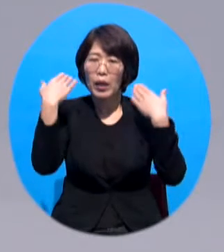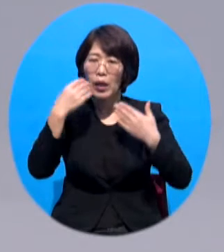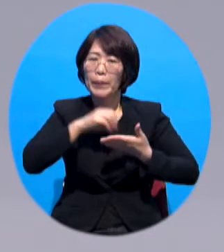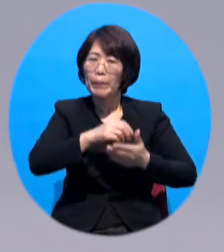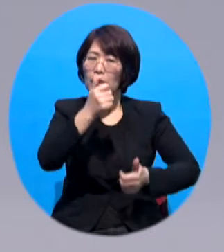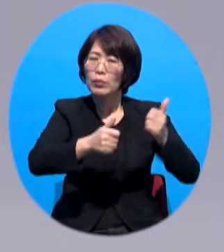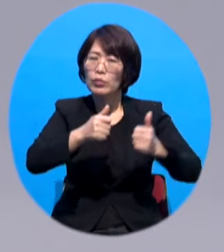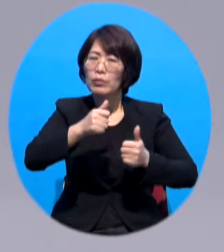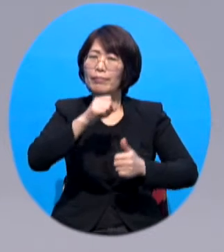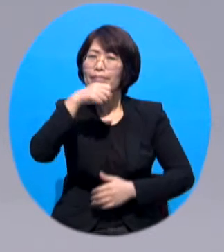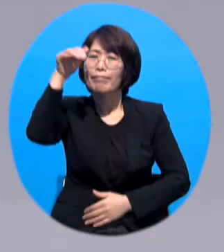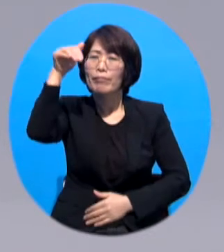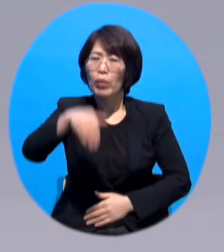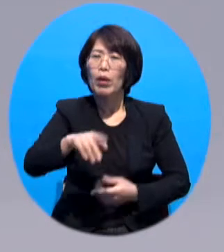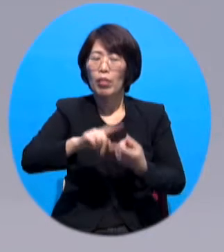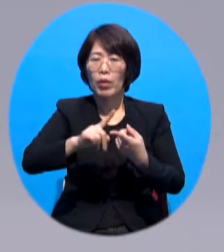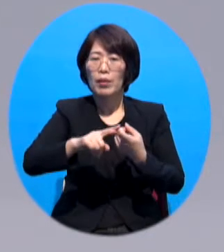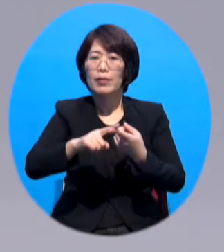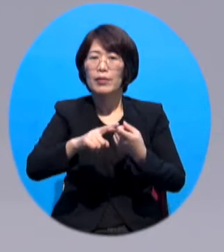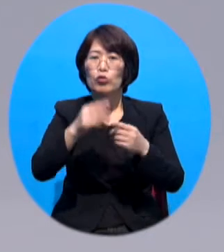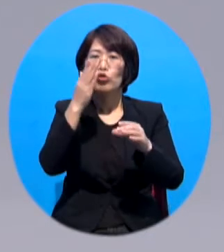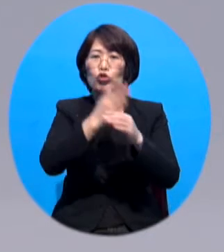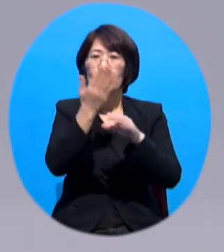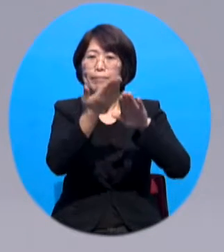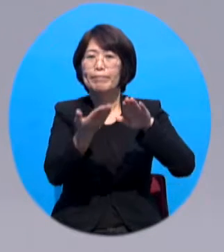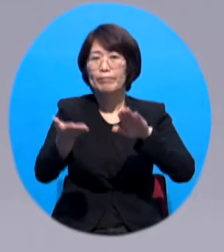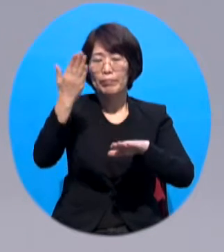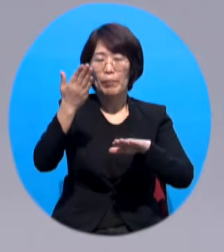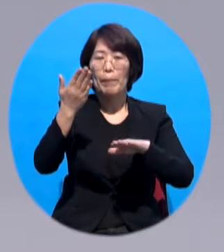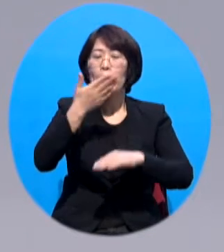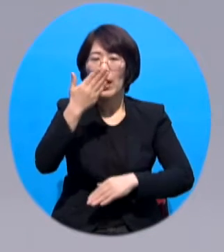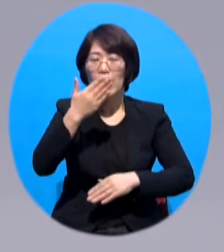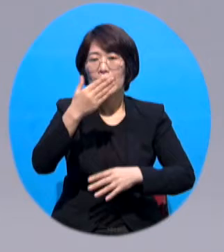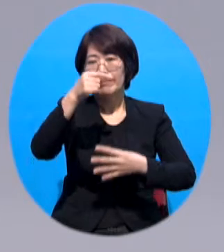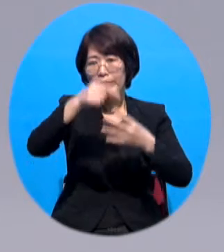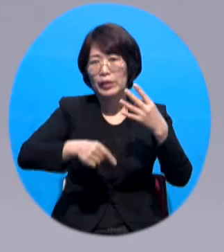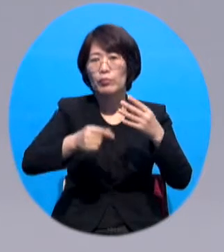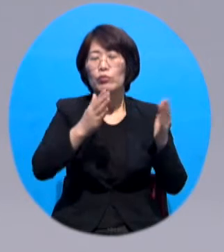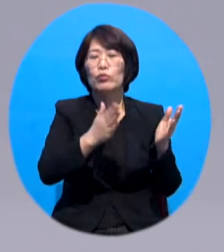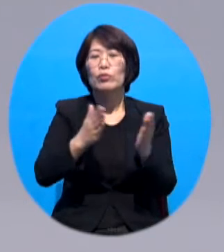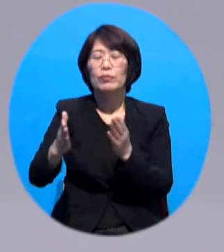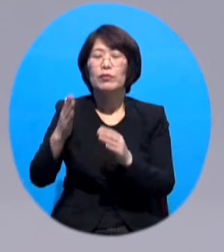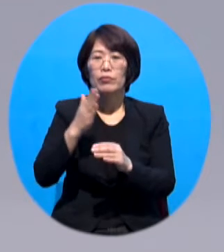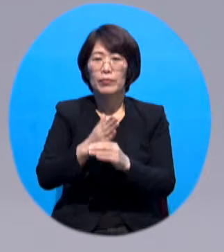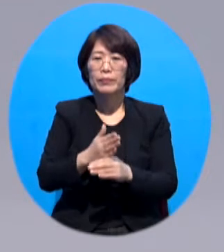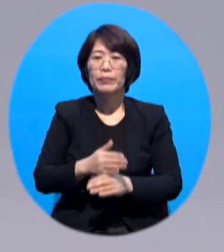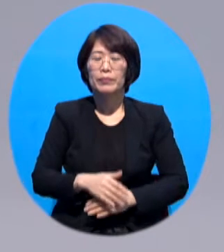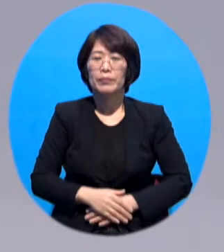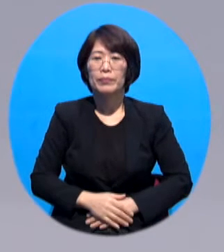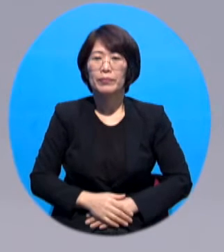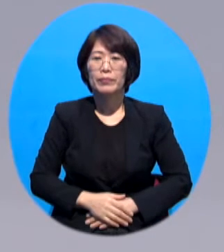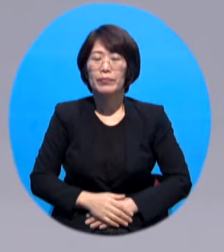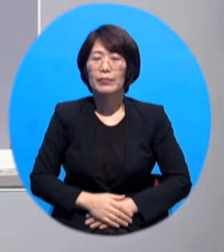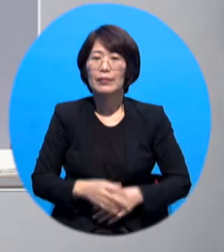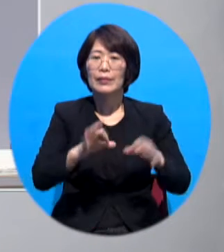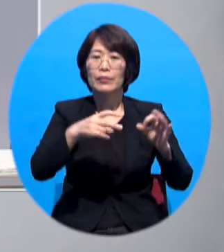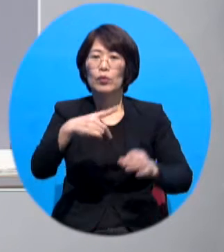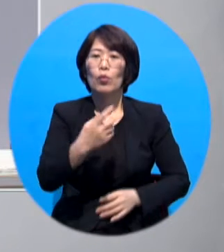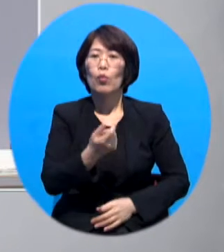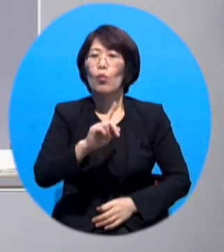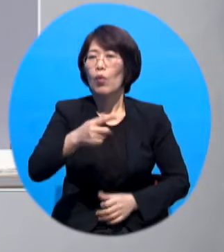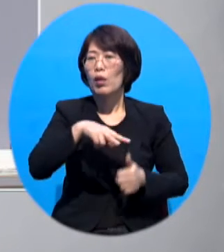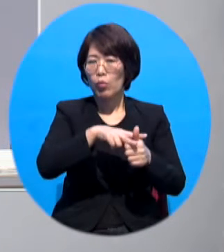하락을 조 2권까지 끌어내려고 시스템을 준비하고 있습니다 4 김동완 후보